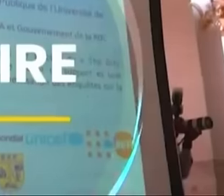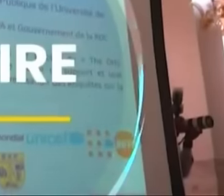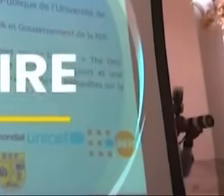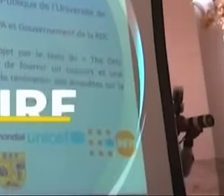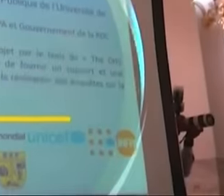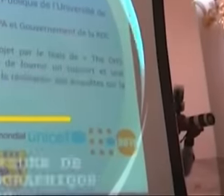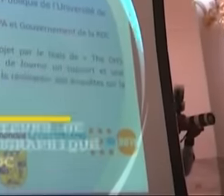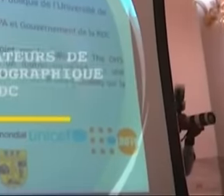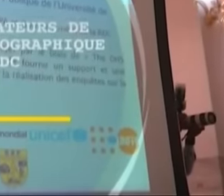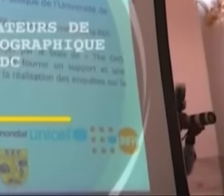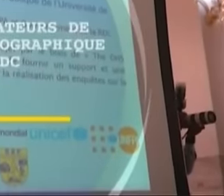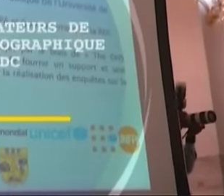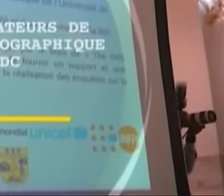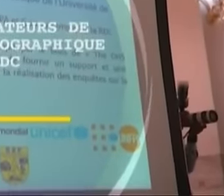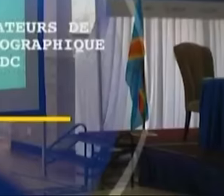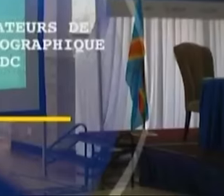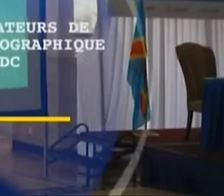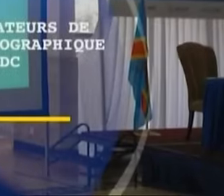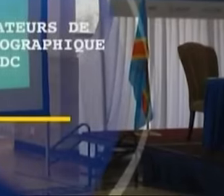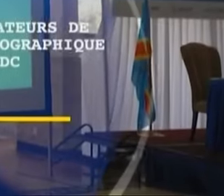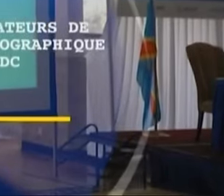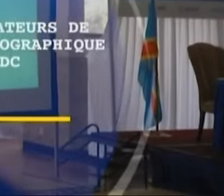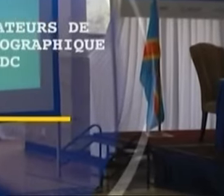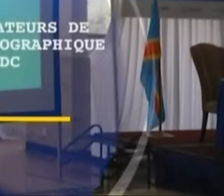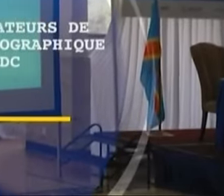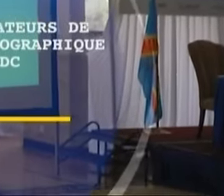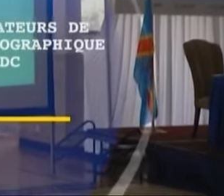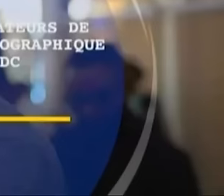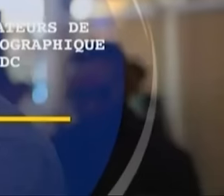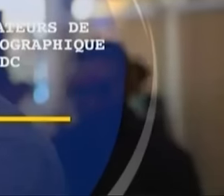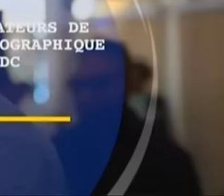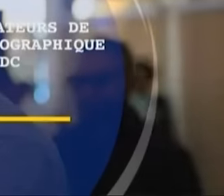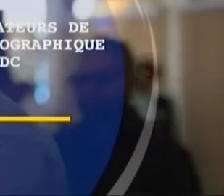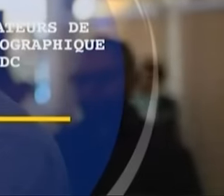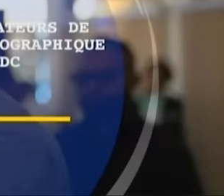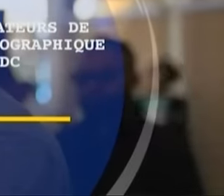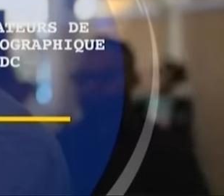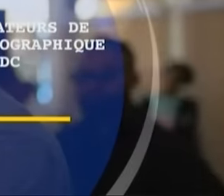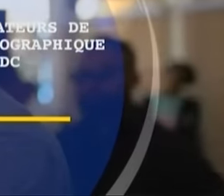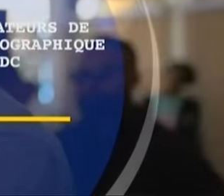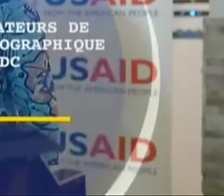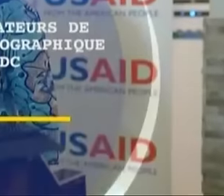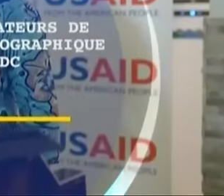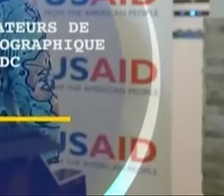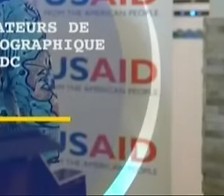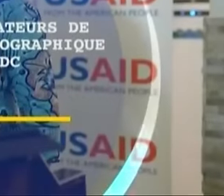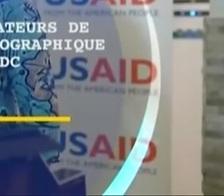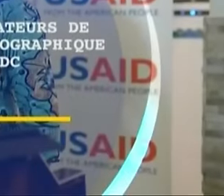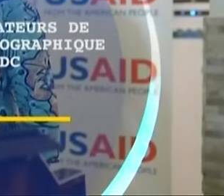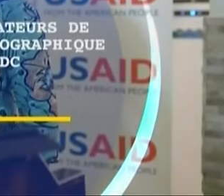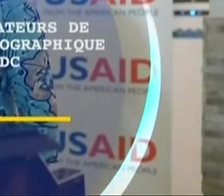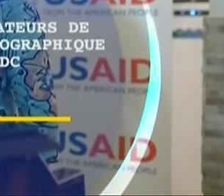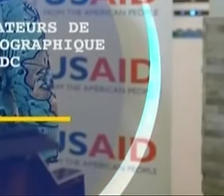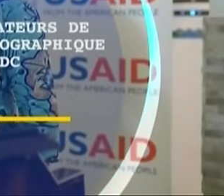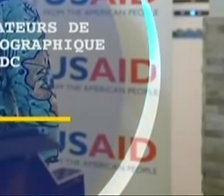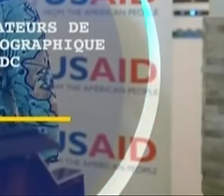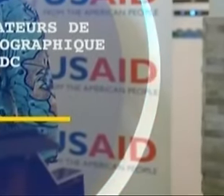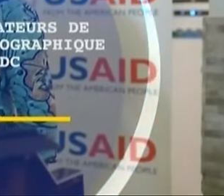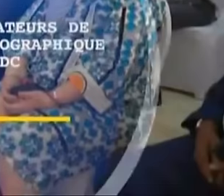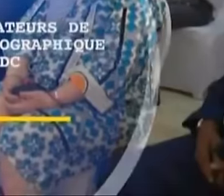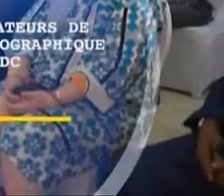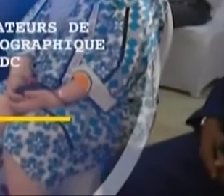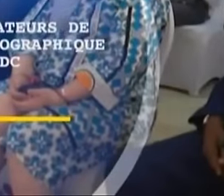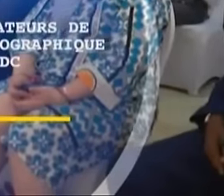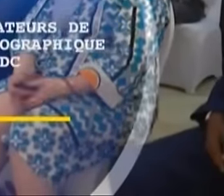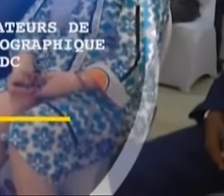résultats préliminaires du rapport des indicateurs clés de la grande enquête sur la démographie et la santé en RDC.